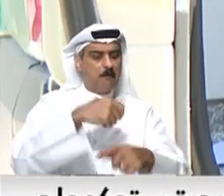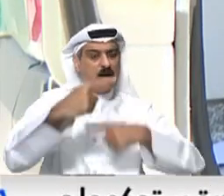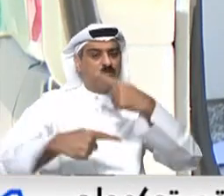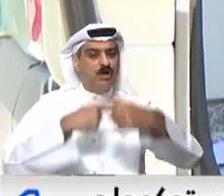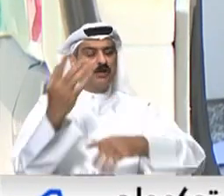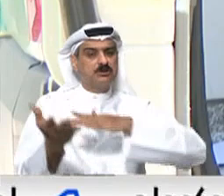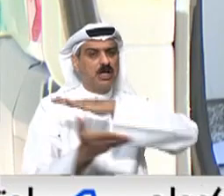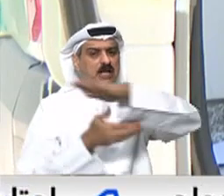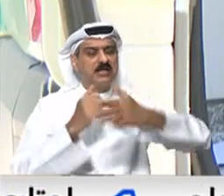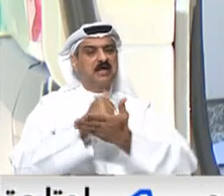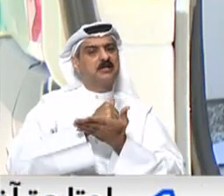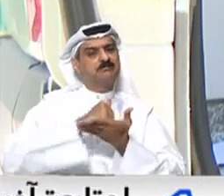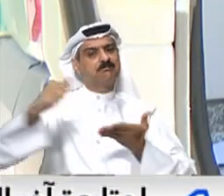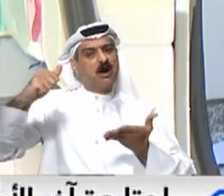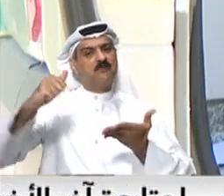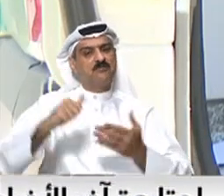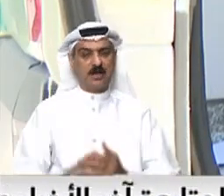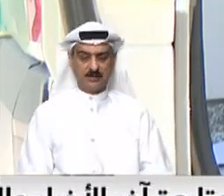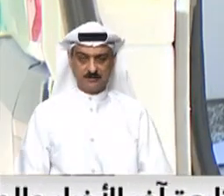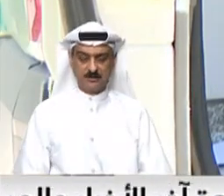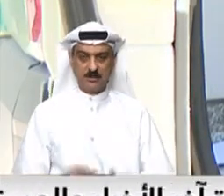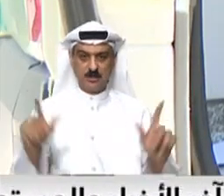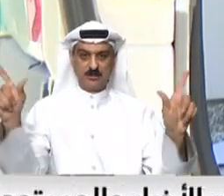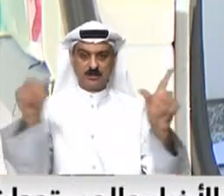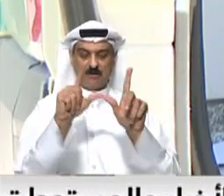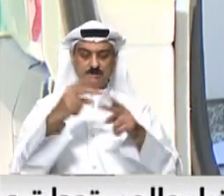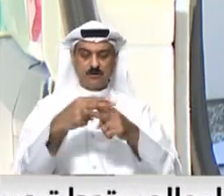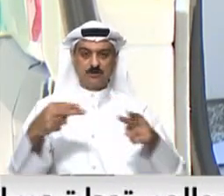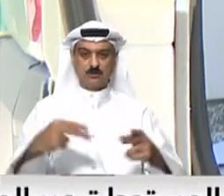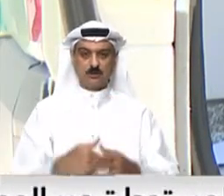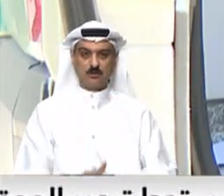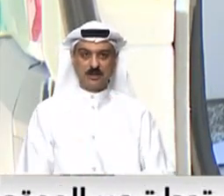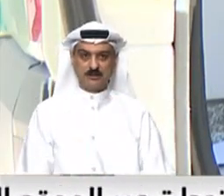والتحديات. لما أبو علاوي، تلفزيون دولة الكويت.